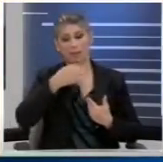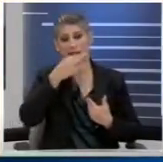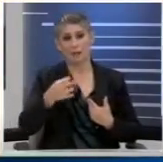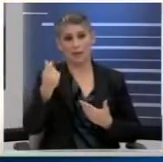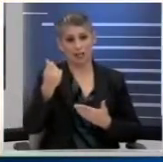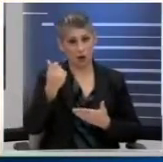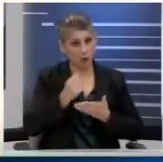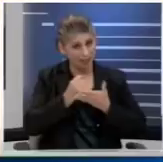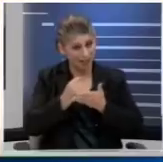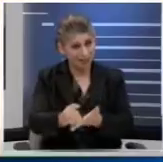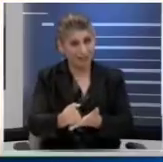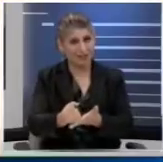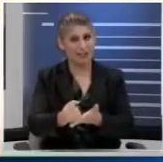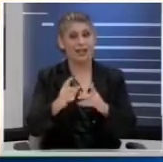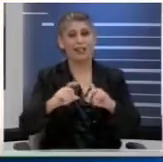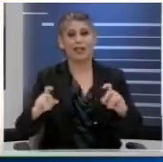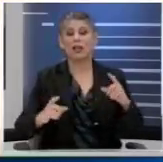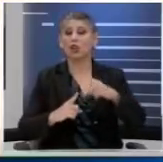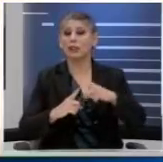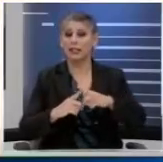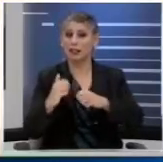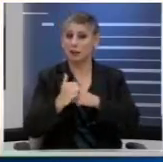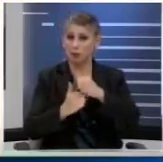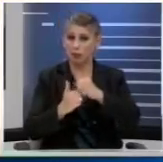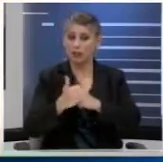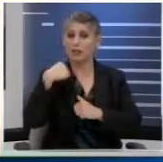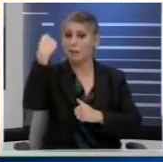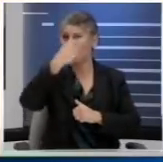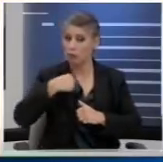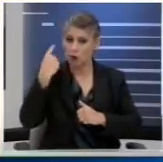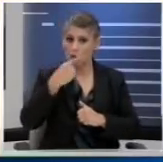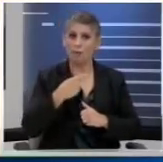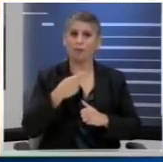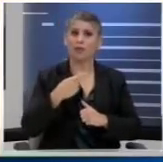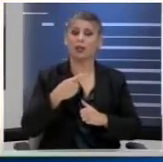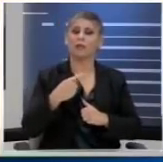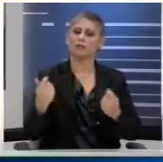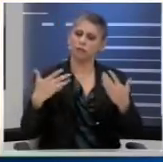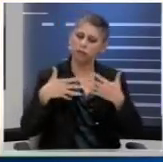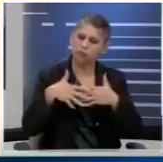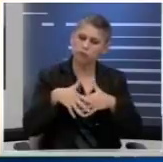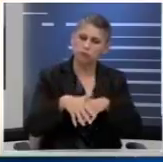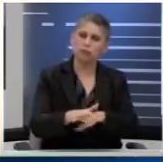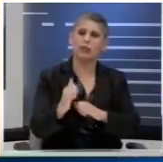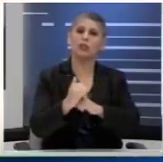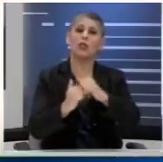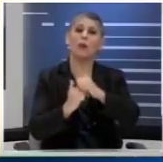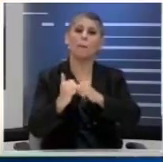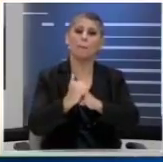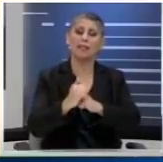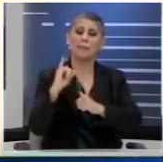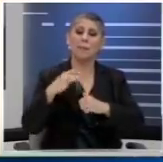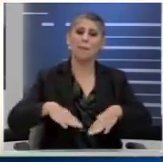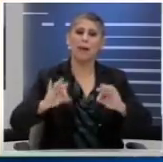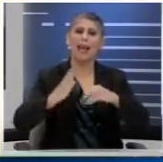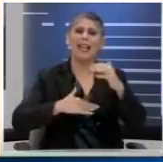οικονομική ενίσχυση σε υλικοτεχνικές υποδομές, σε προσωπικό, εξορθολογισμός της δομής τους, με